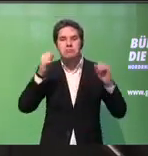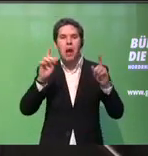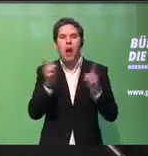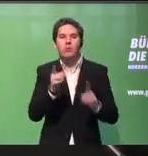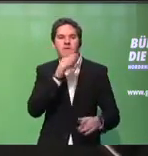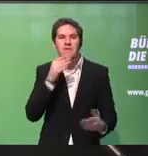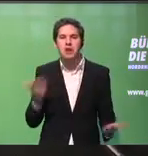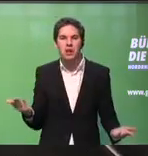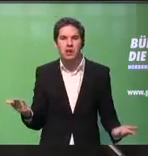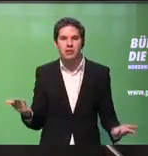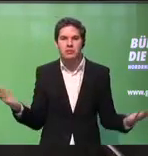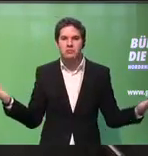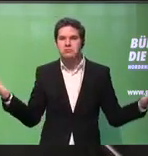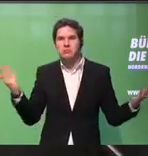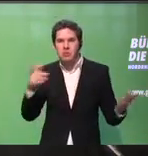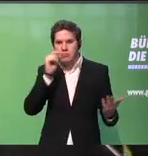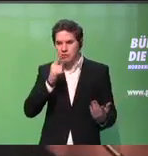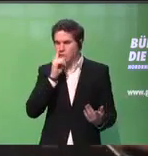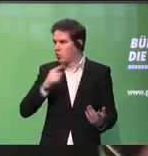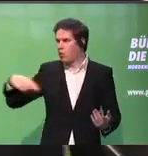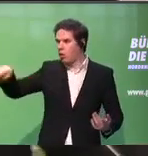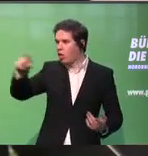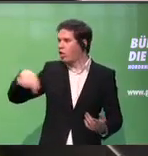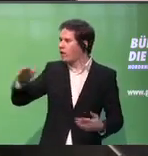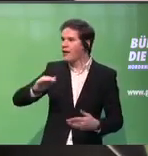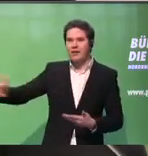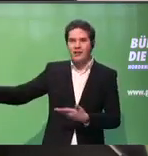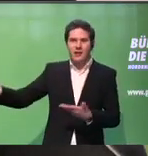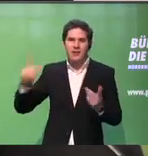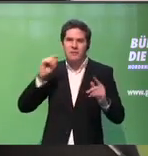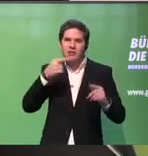Zusammenhang. Die rennen hier nur rum.